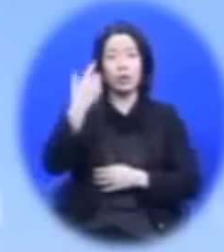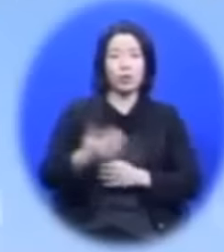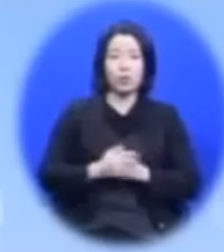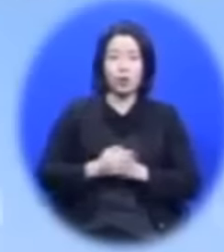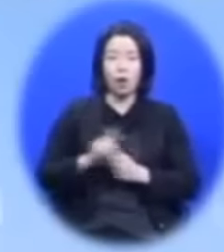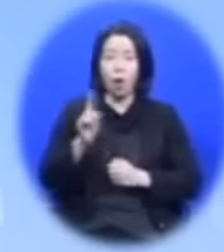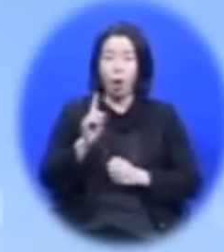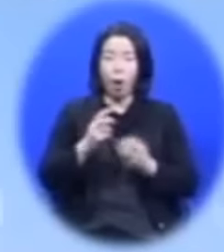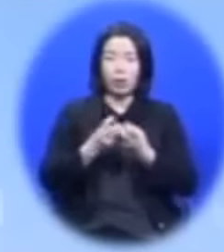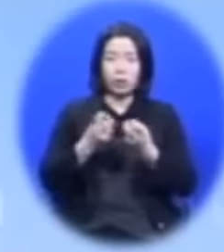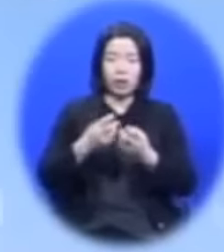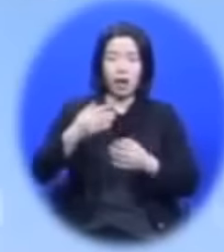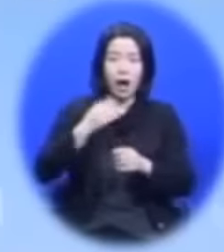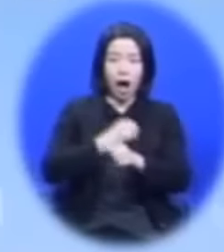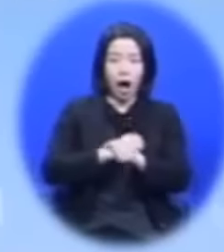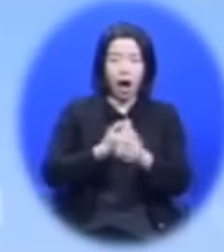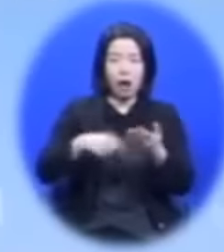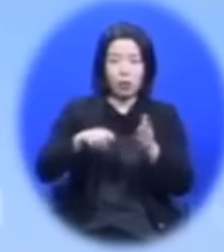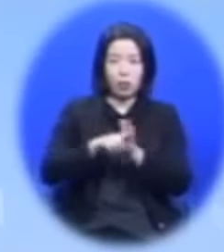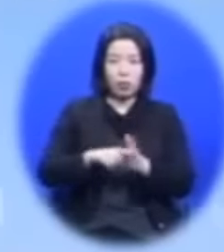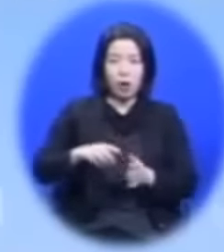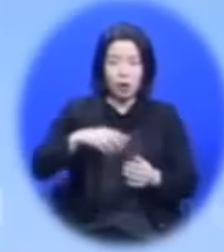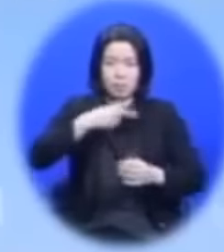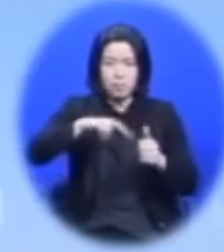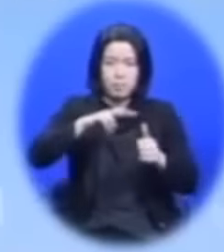어떻게 하려고 아직도 미워하는 사람을 마음에 품고 계세요?